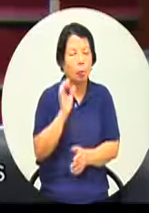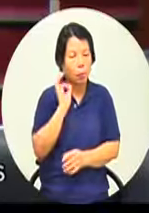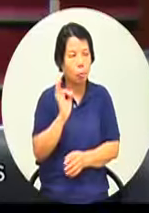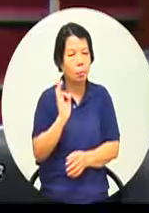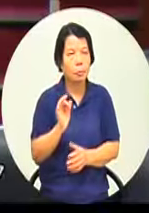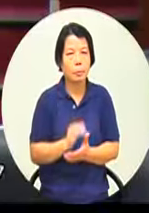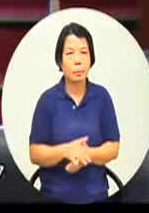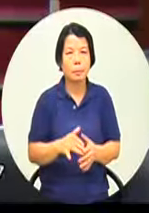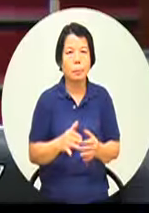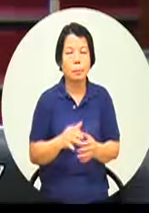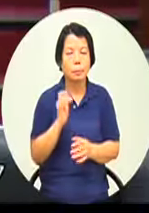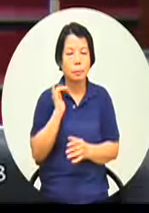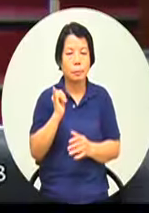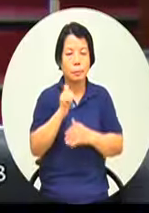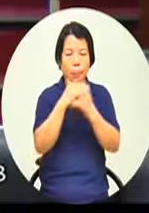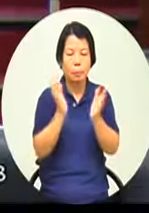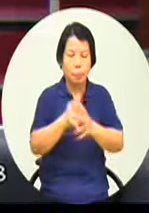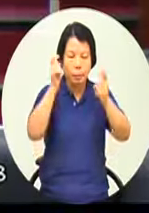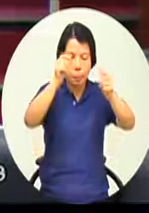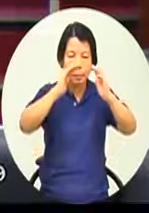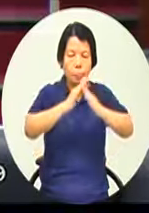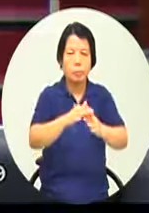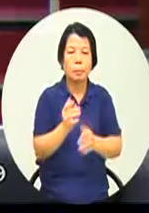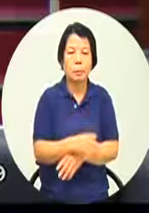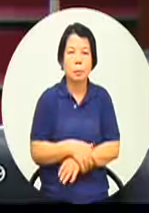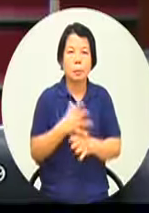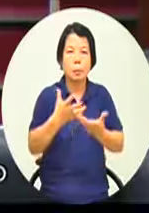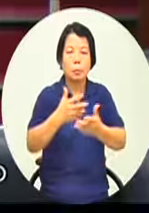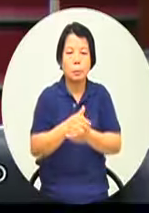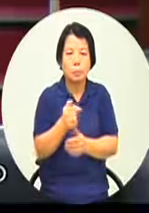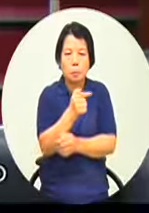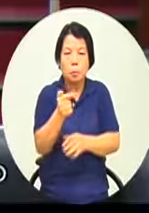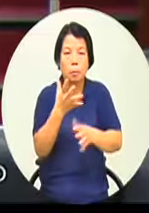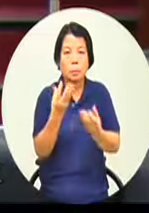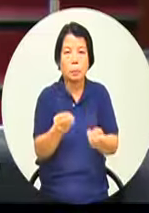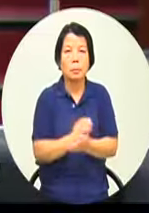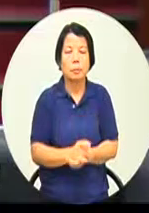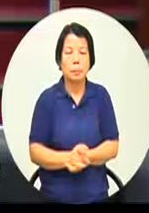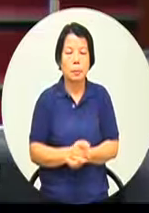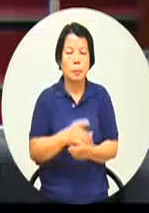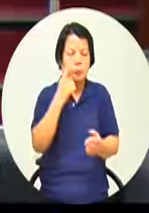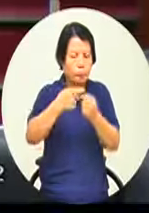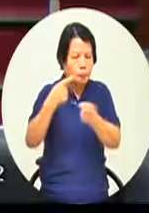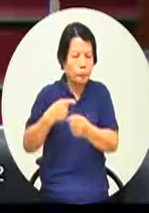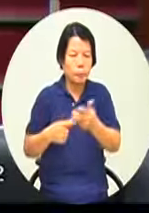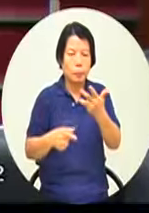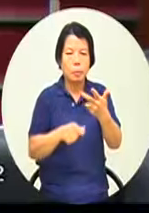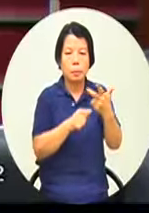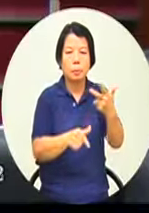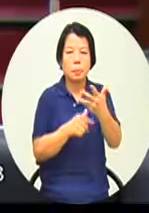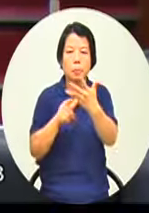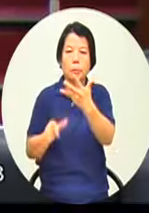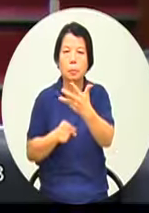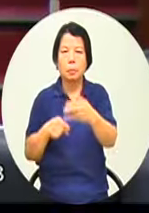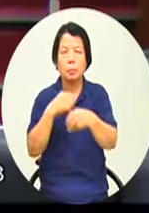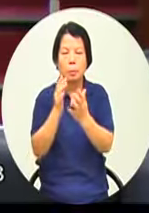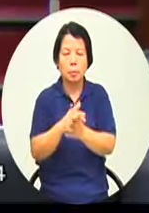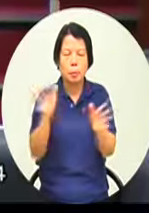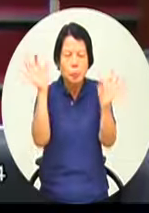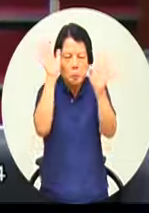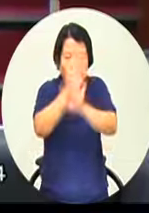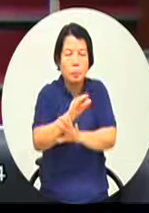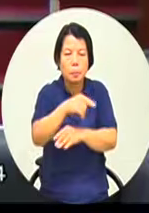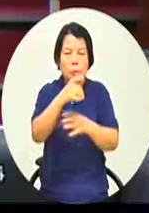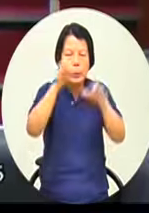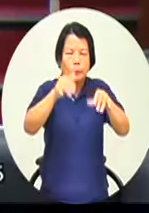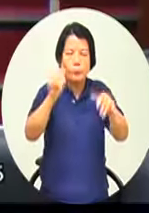说高雄相对受影响比较没有那么严重。不过在每年大概7、8、9月的时候，半夜下的那种短时的